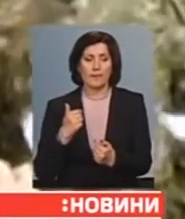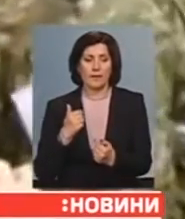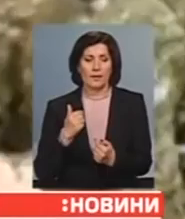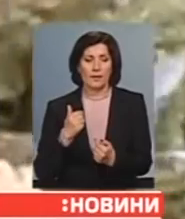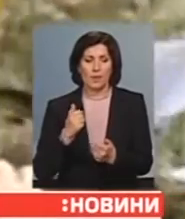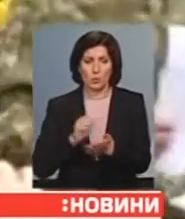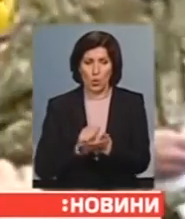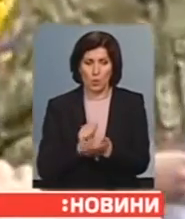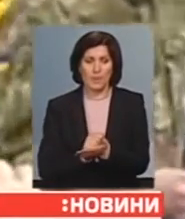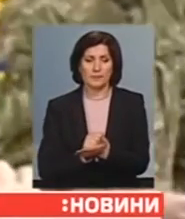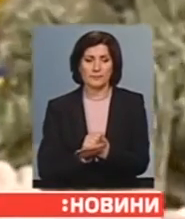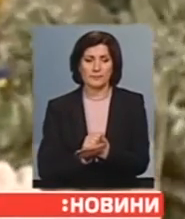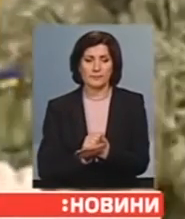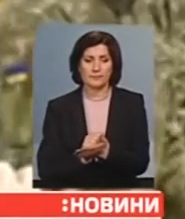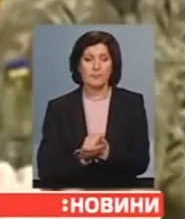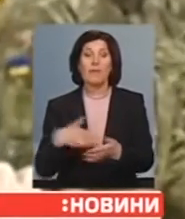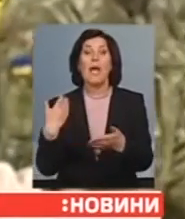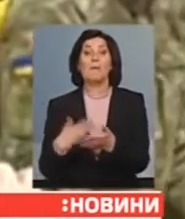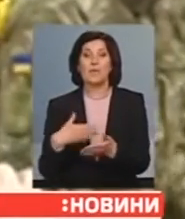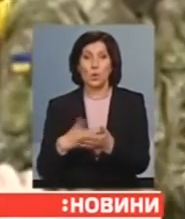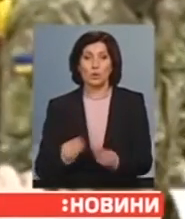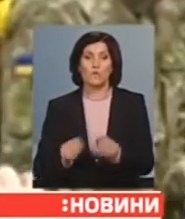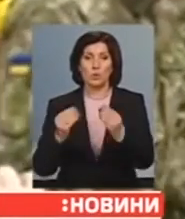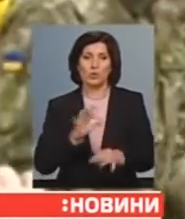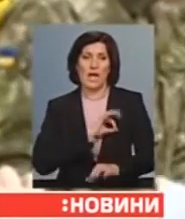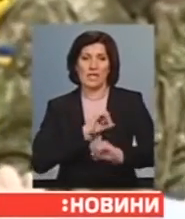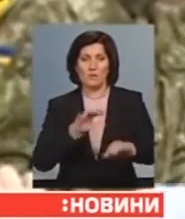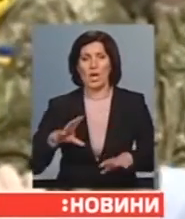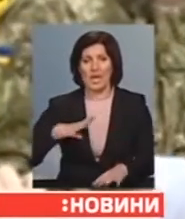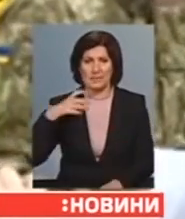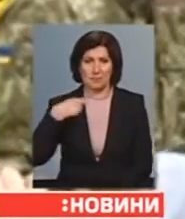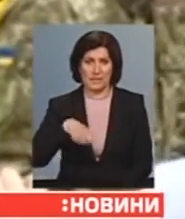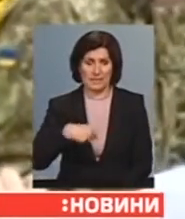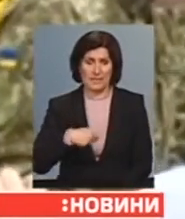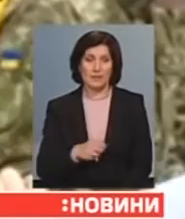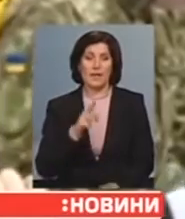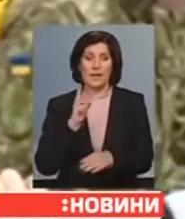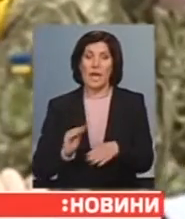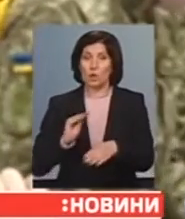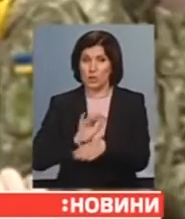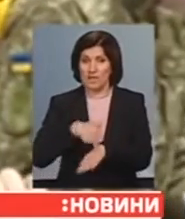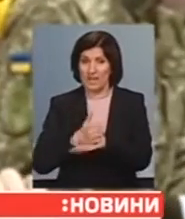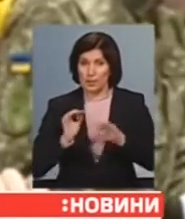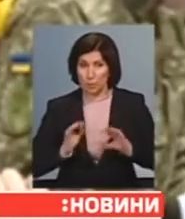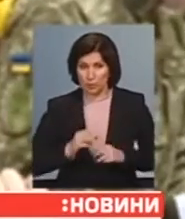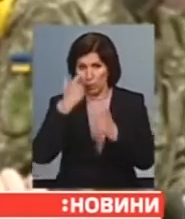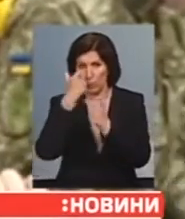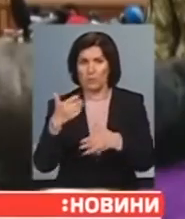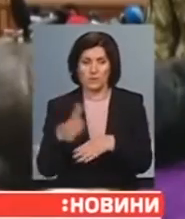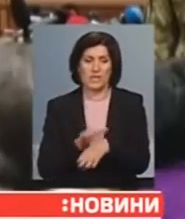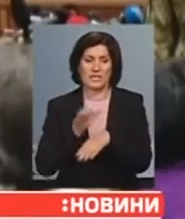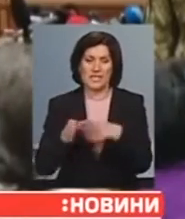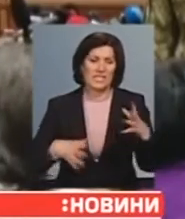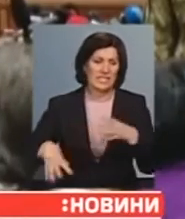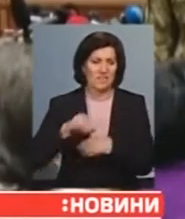вручаю документи. Підозру вручили адвокатові екс-президента. Як додав генпрокурор, повідомлення вже надіслали